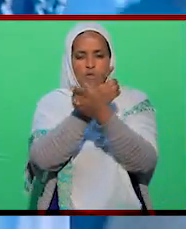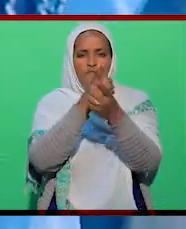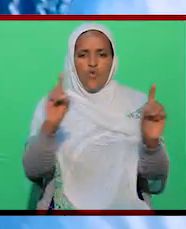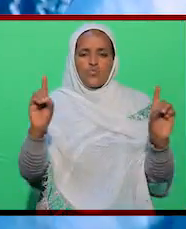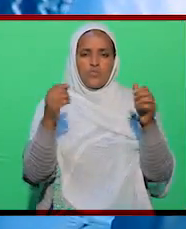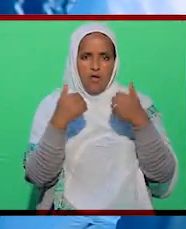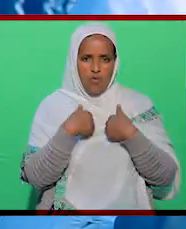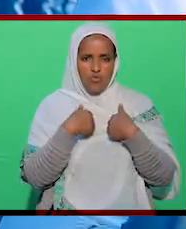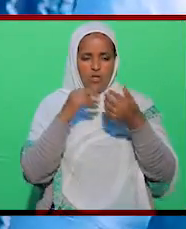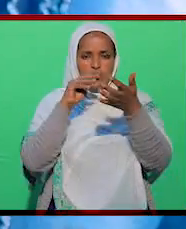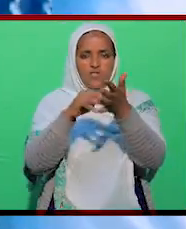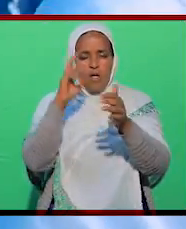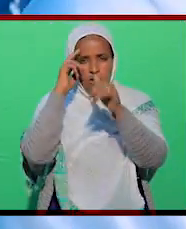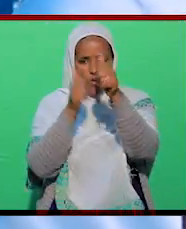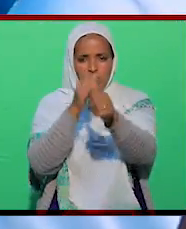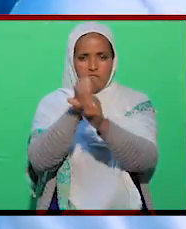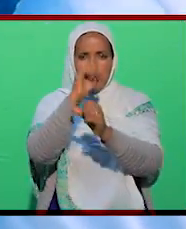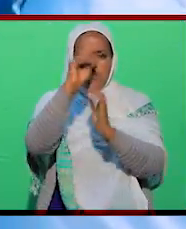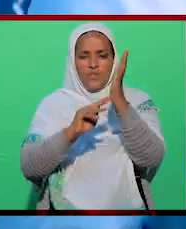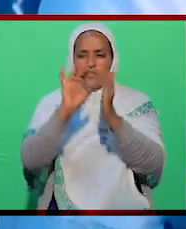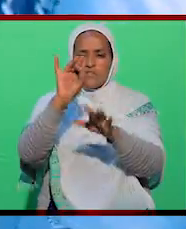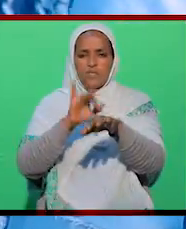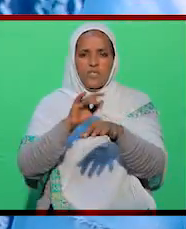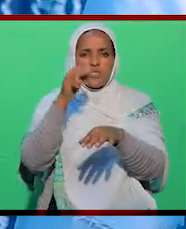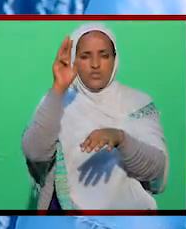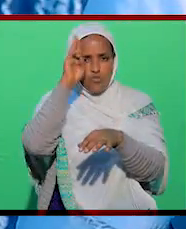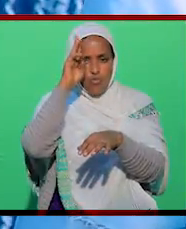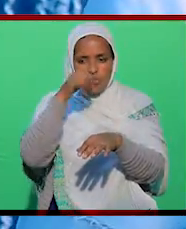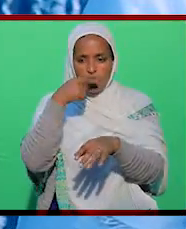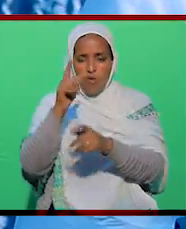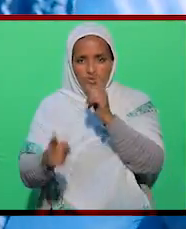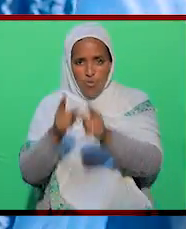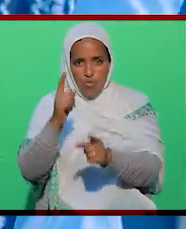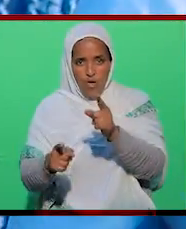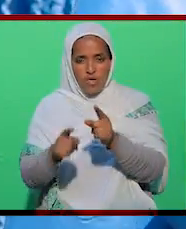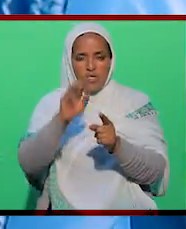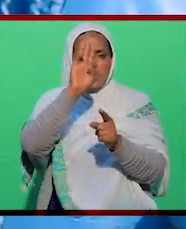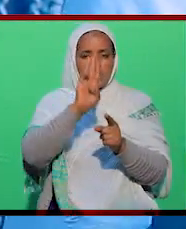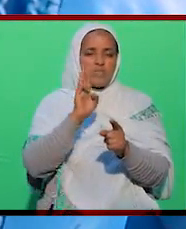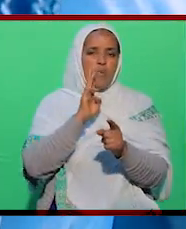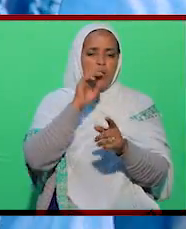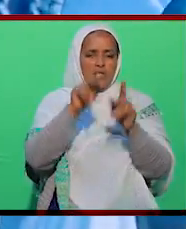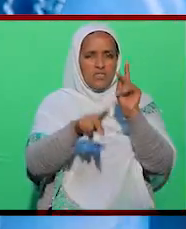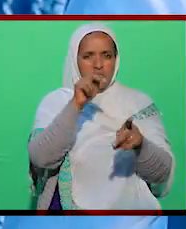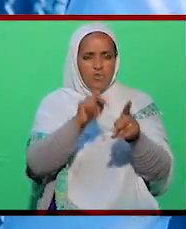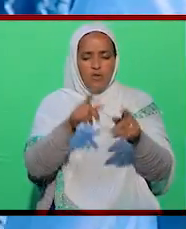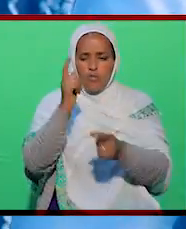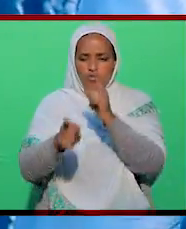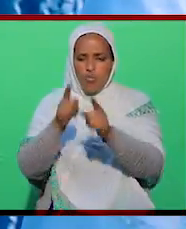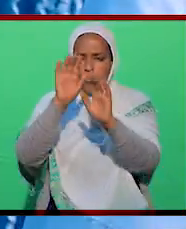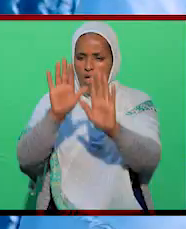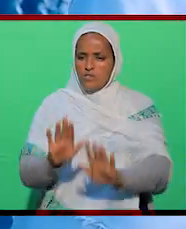የማስመሰል ፈውሶች አሉ። ለምሳሌ የሐዋርያት ሥራ ምዕራፍ 8 ላይ ሲሞን የተባለው ጠንቋይ የሰማርያን ህዝብ